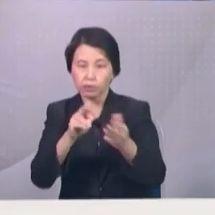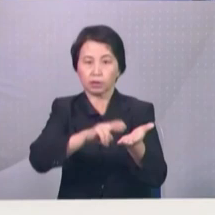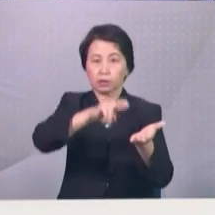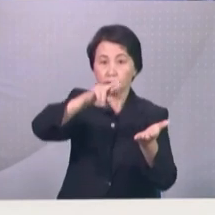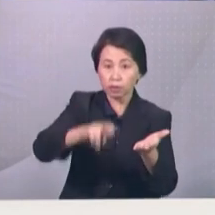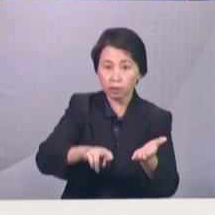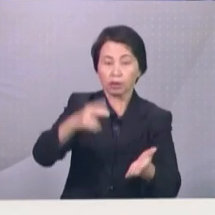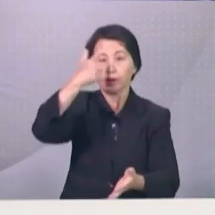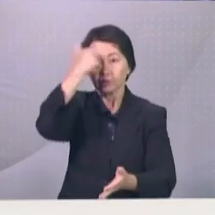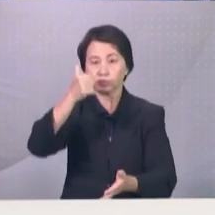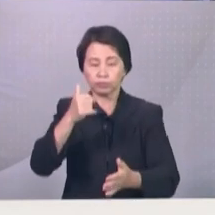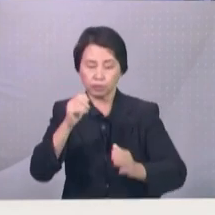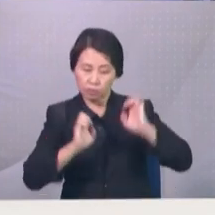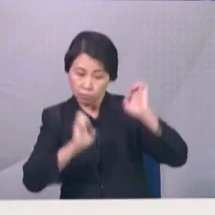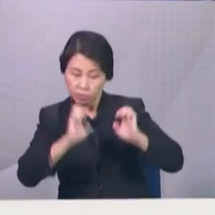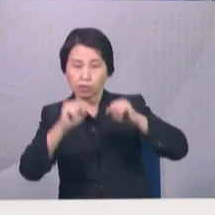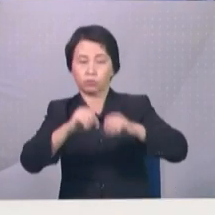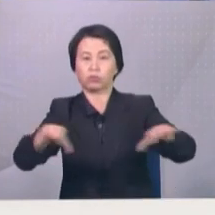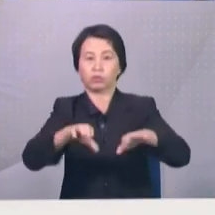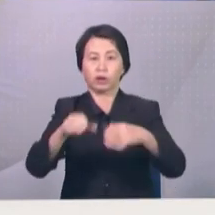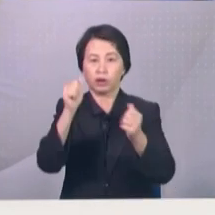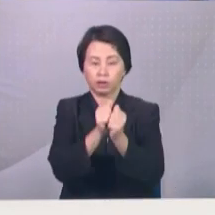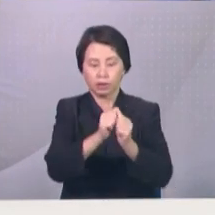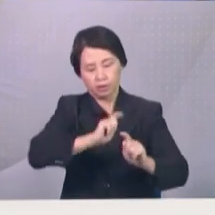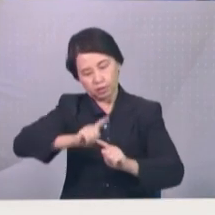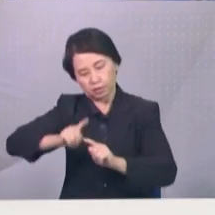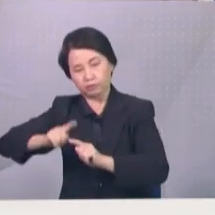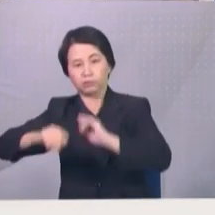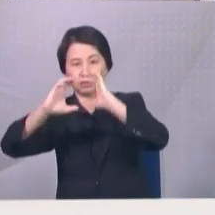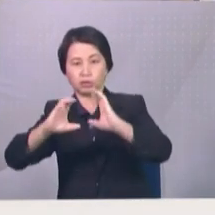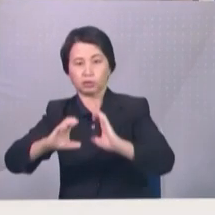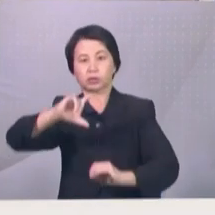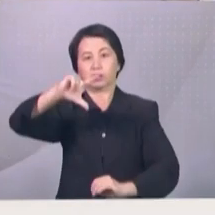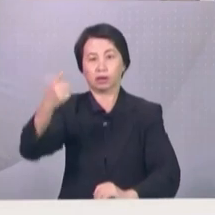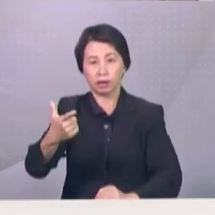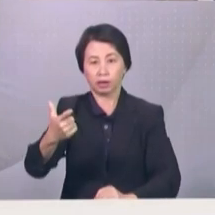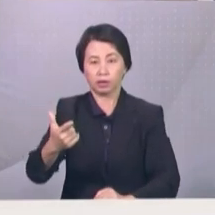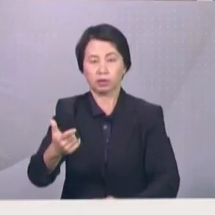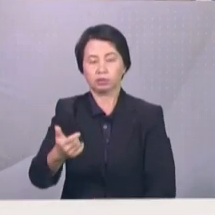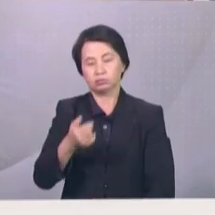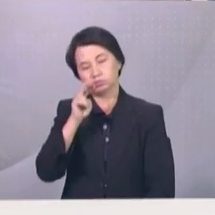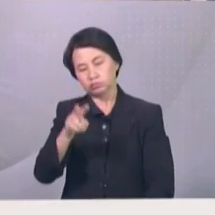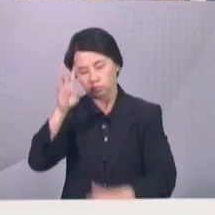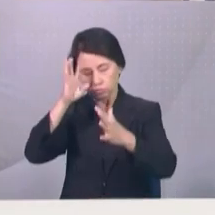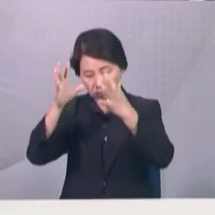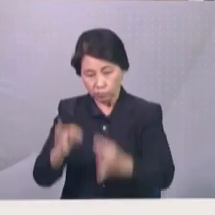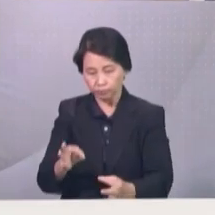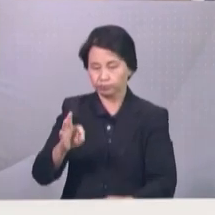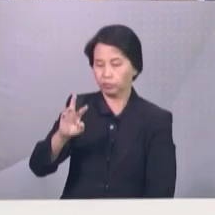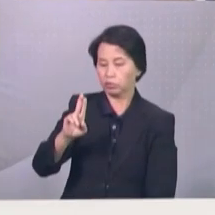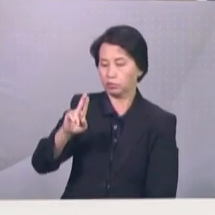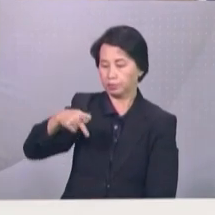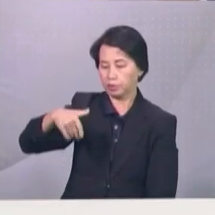rendah kerana penilaian boleh dilakukan dengan pelbagai kaedah lain. Memandangkan keputusan